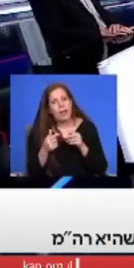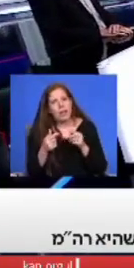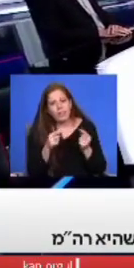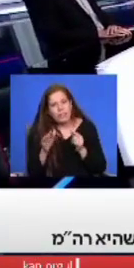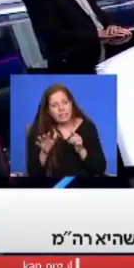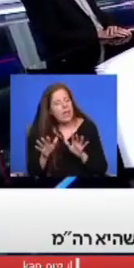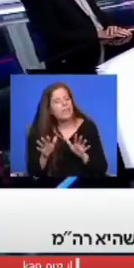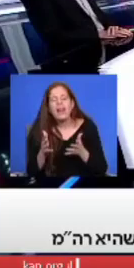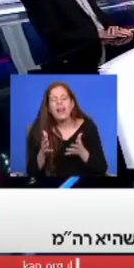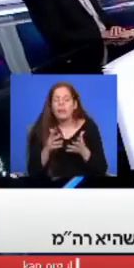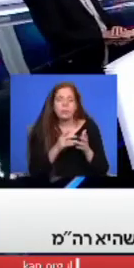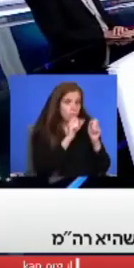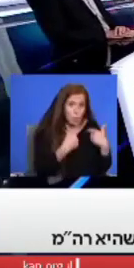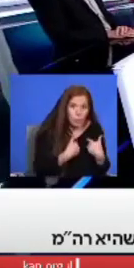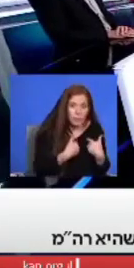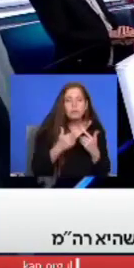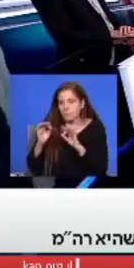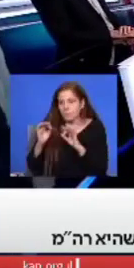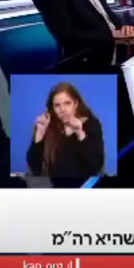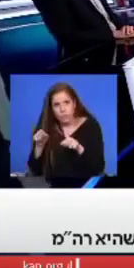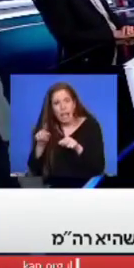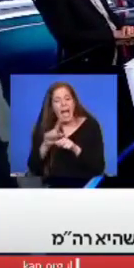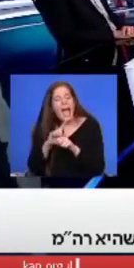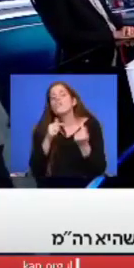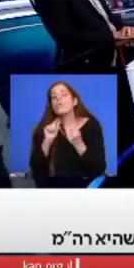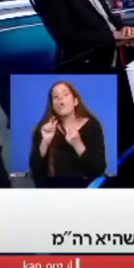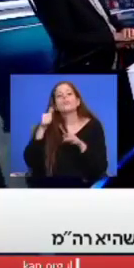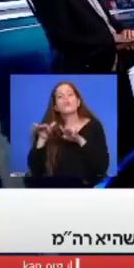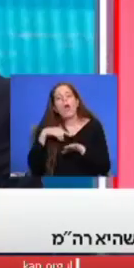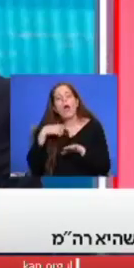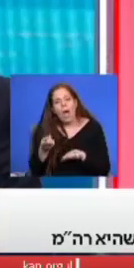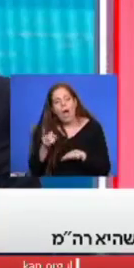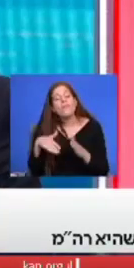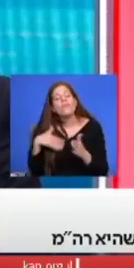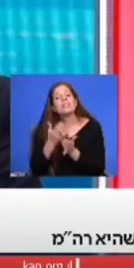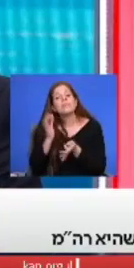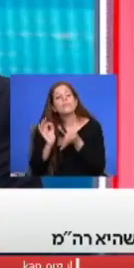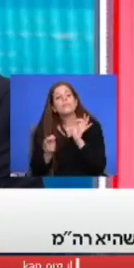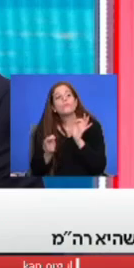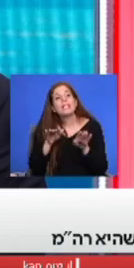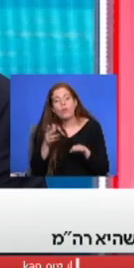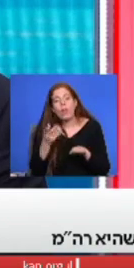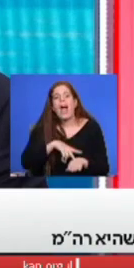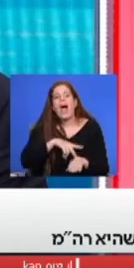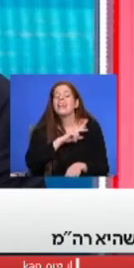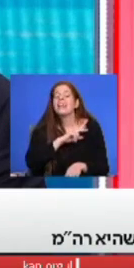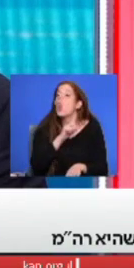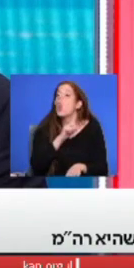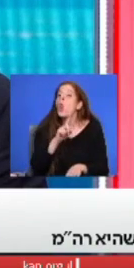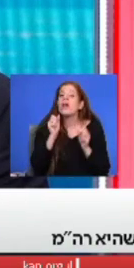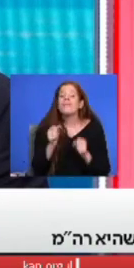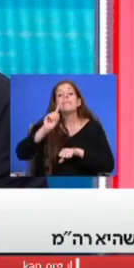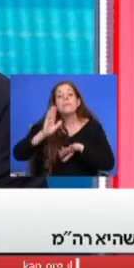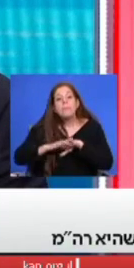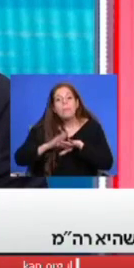אבל. אני אפתיע אותך, אין ויכוח על מה שראש הממשלה אמר. אבל היועצת המשפטית לממשלה אחראית לא לוודא את מי ממנים ואת לא ממנים, אלא רק על